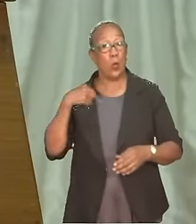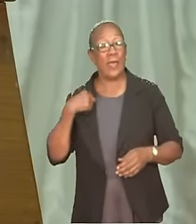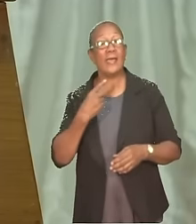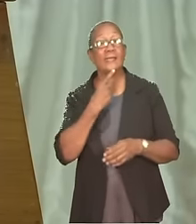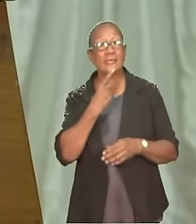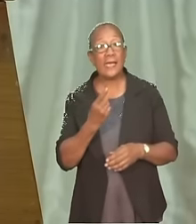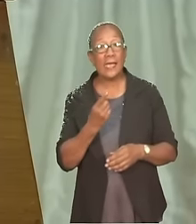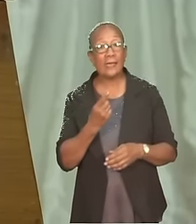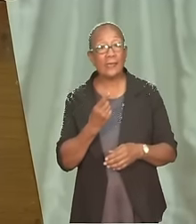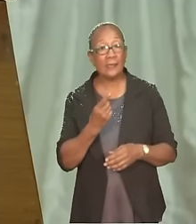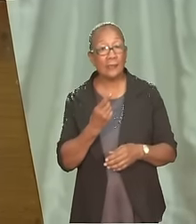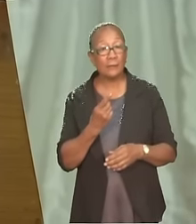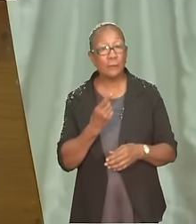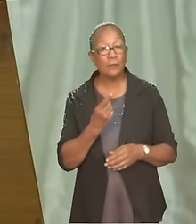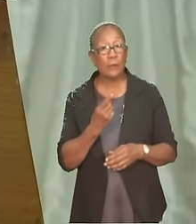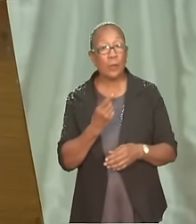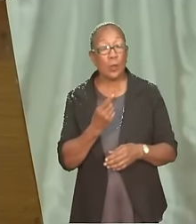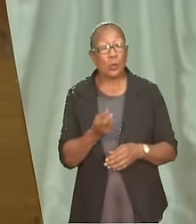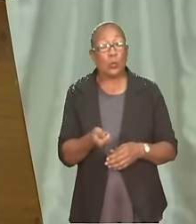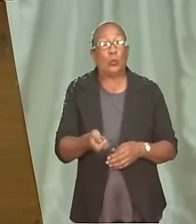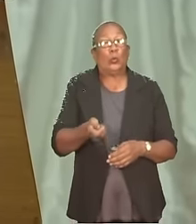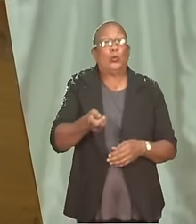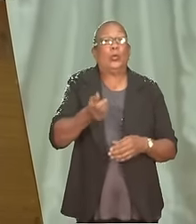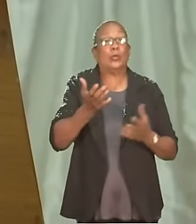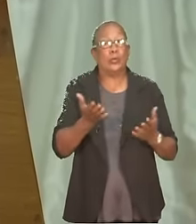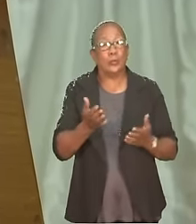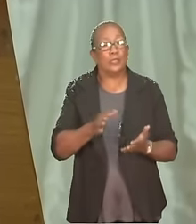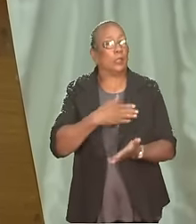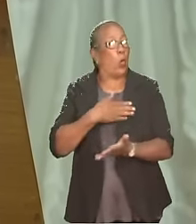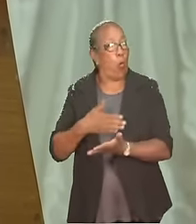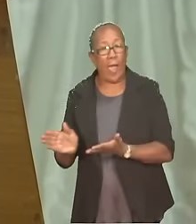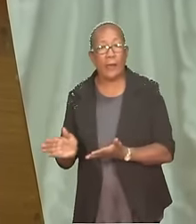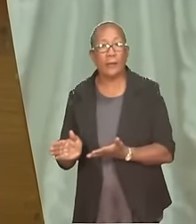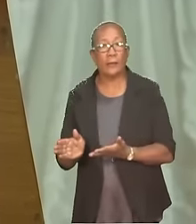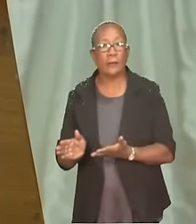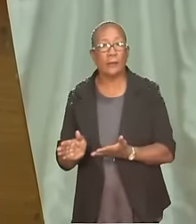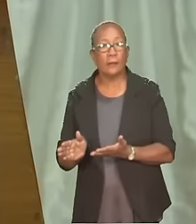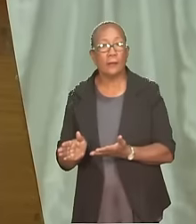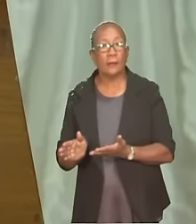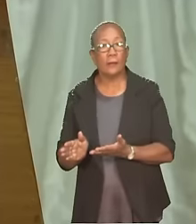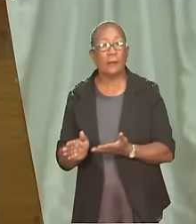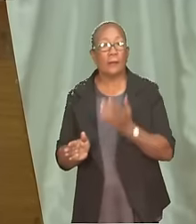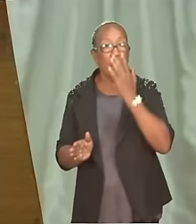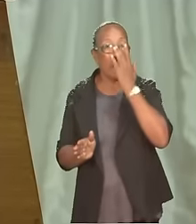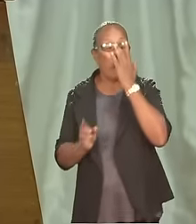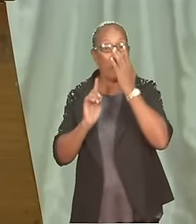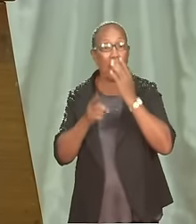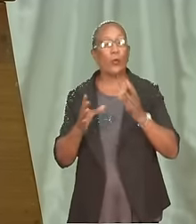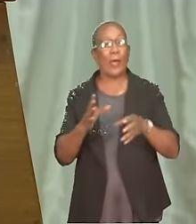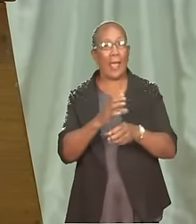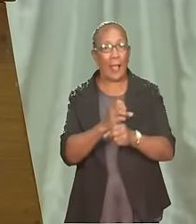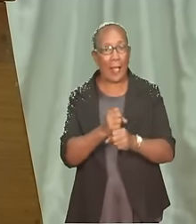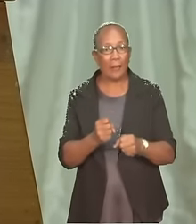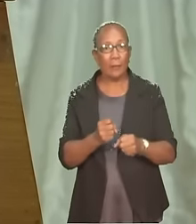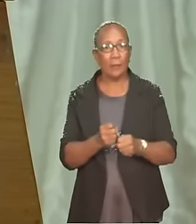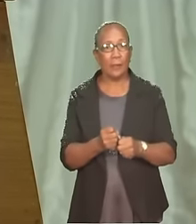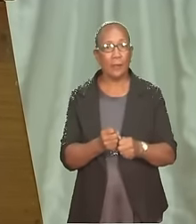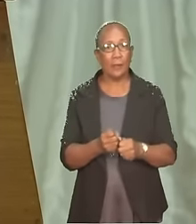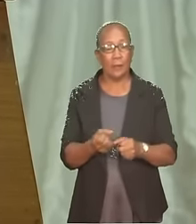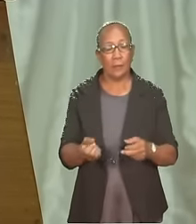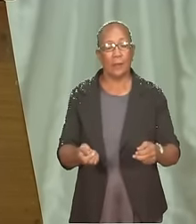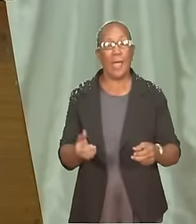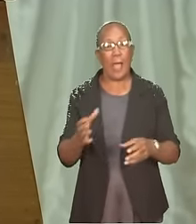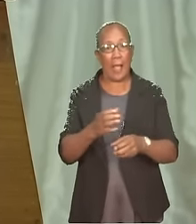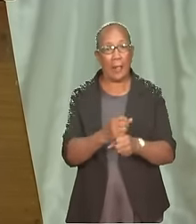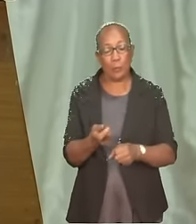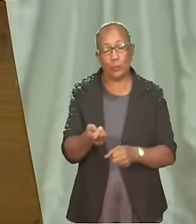bouwen objectsubsidie af. Maar we komen in met subjectsubsidie. Helpen